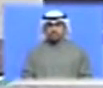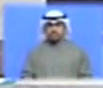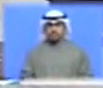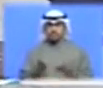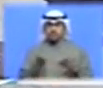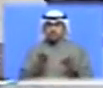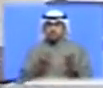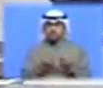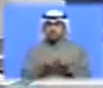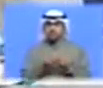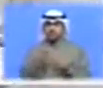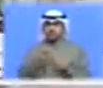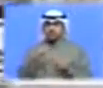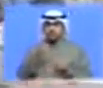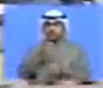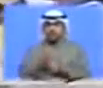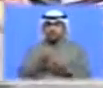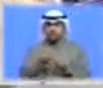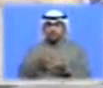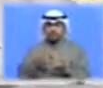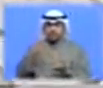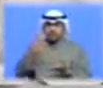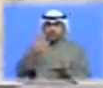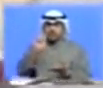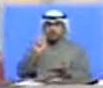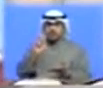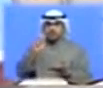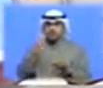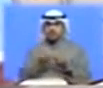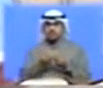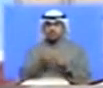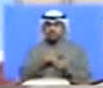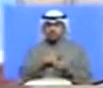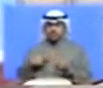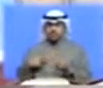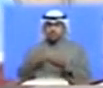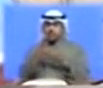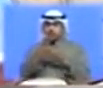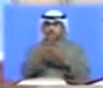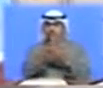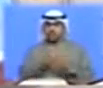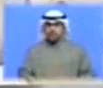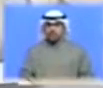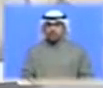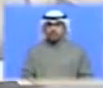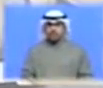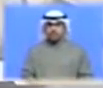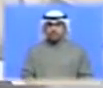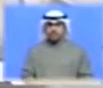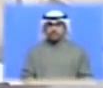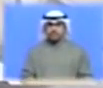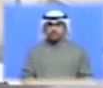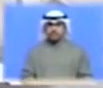واستقبل سمو ولي العهد حفظه الله بقصر السيف صباح اليوم معالي النائب الأول لرئيس مجلس الوزراء ووزير الخارجية الشيخ